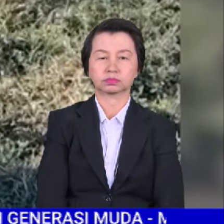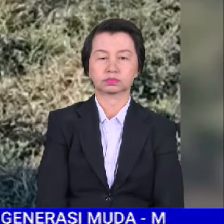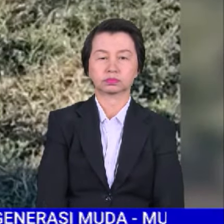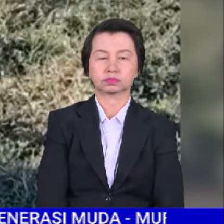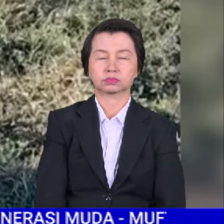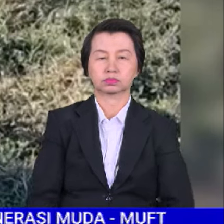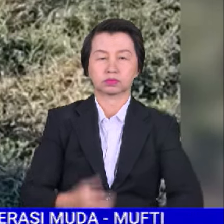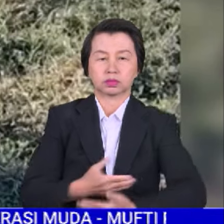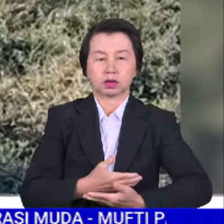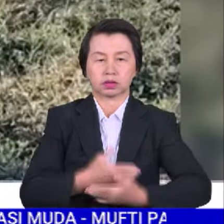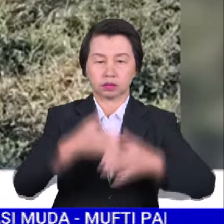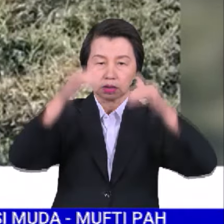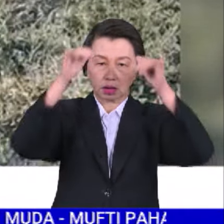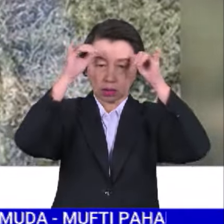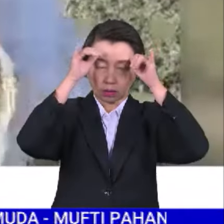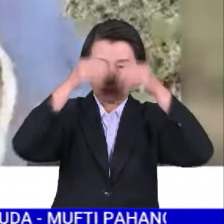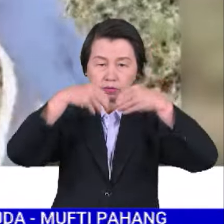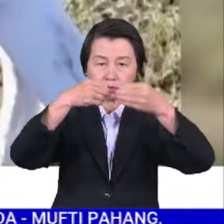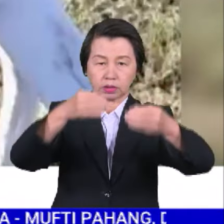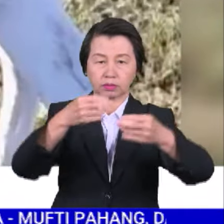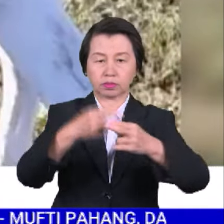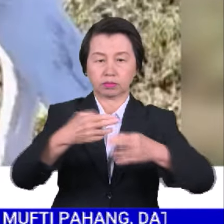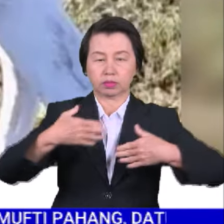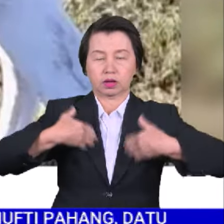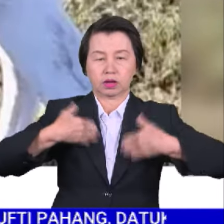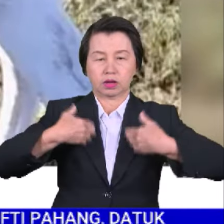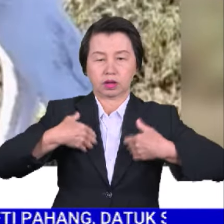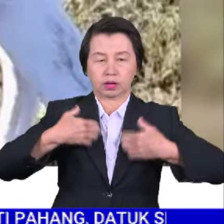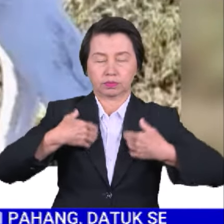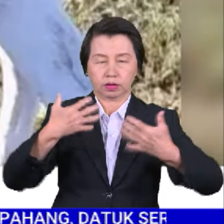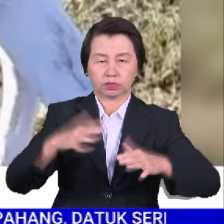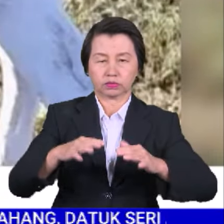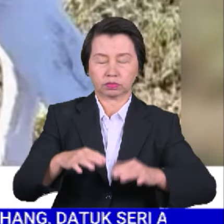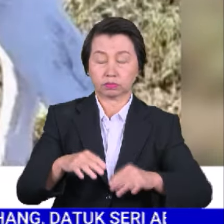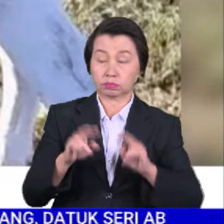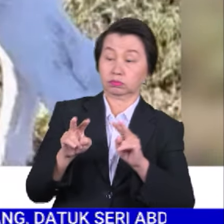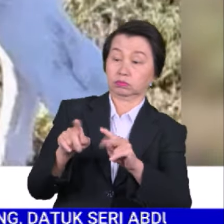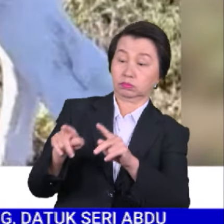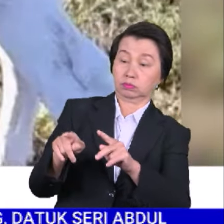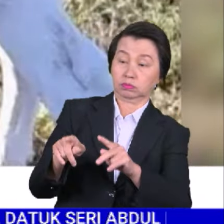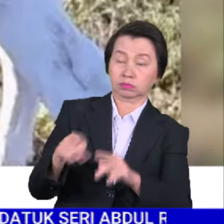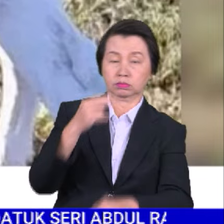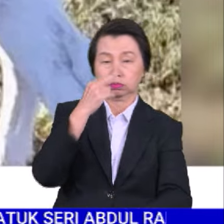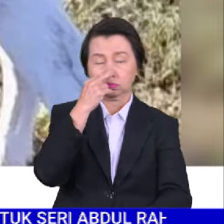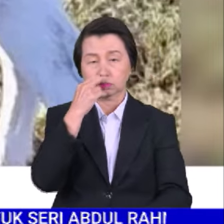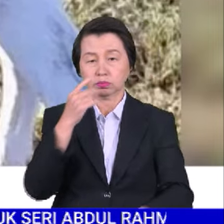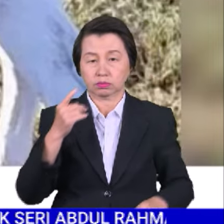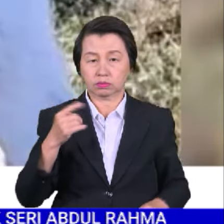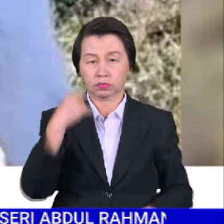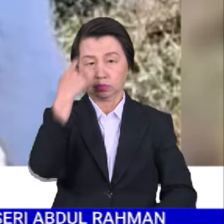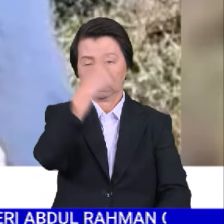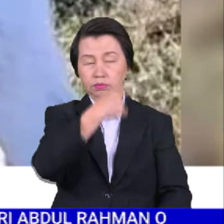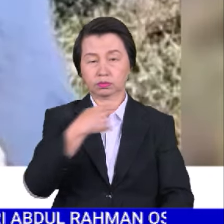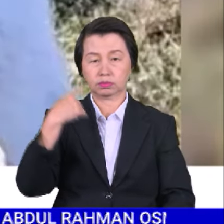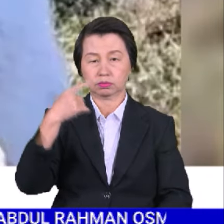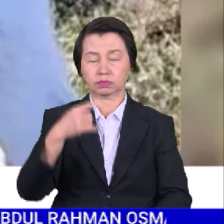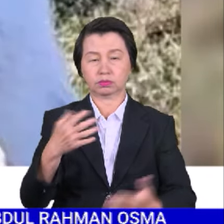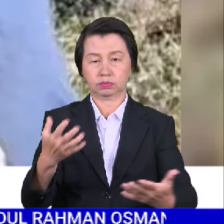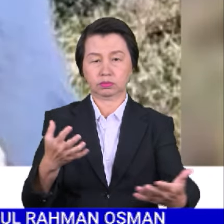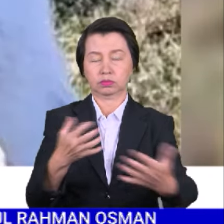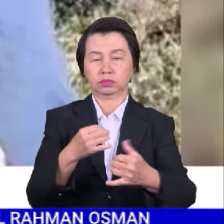Seekor anak lembu Holstein telah diberi nama Happy oleh penternaknya selepas terpegun dengan corak unik yang menjumpai wajah tersenyum di